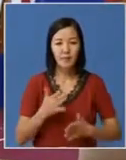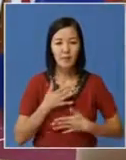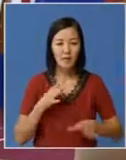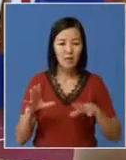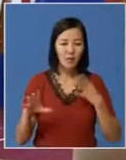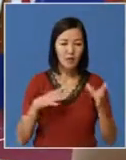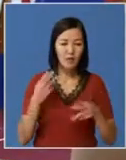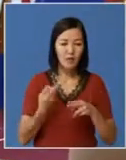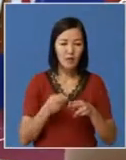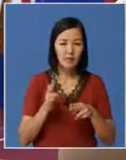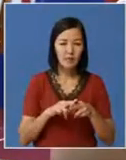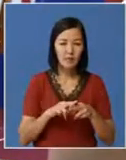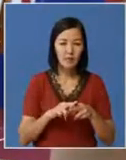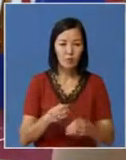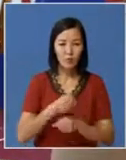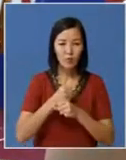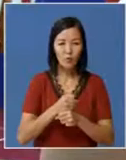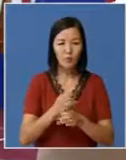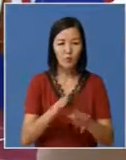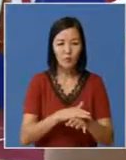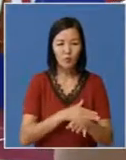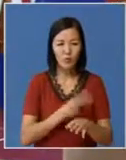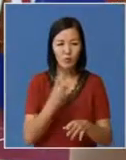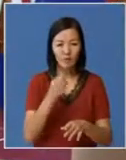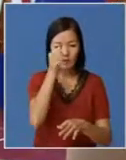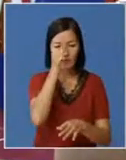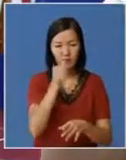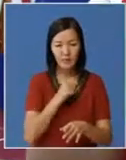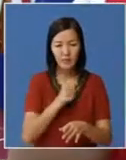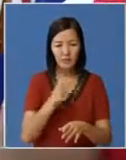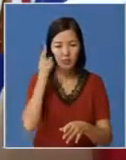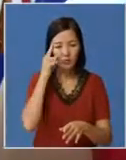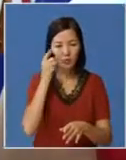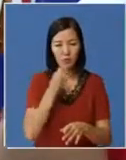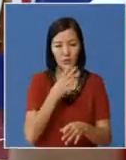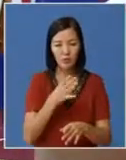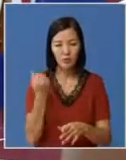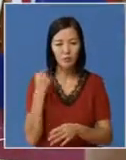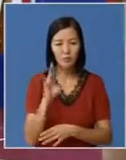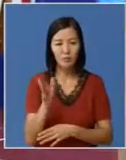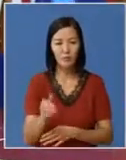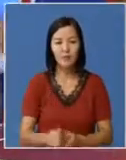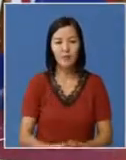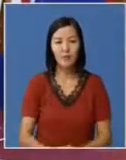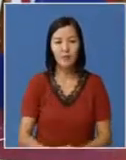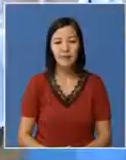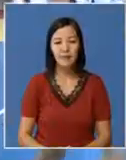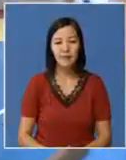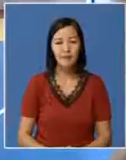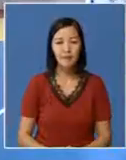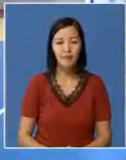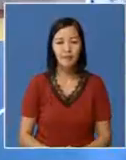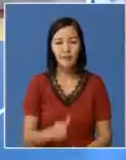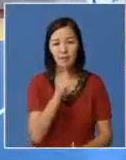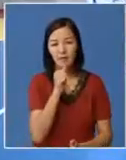этому кубку очень долго, около 2 месяцев, и думаю, мы хорошо покажем себя в этом турнире. Проверить